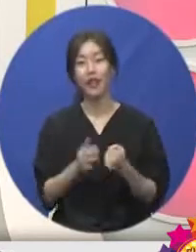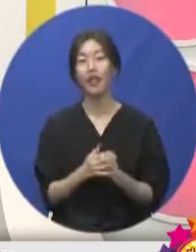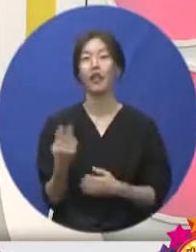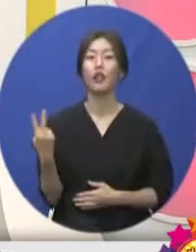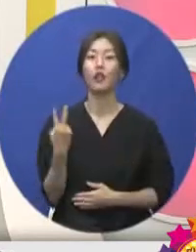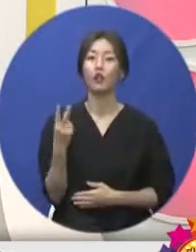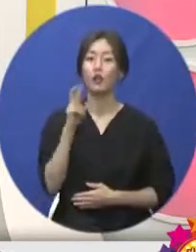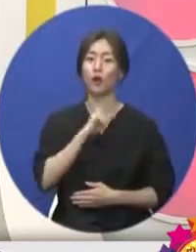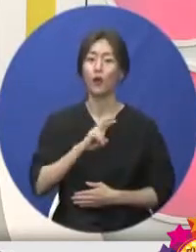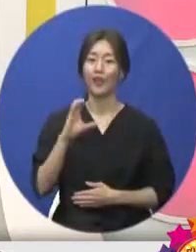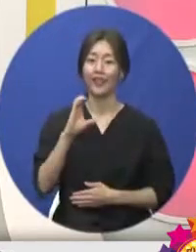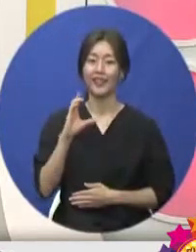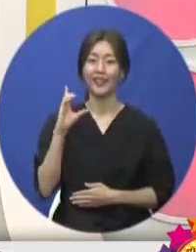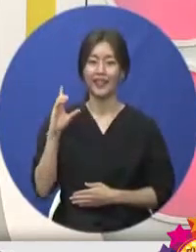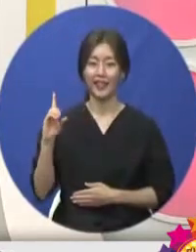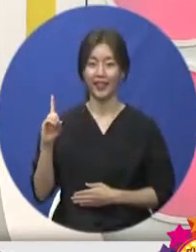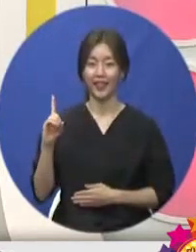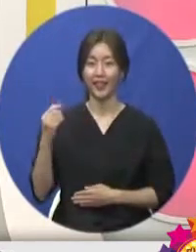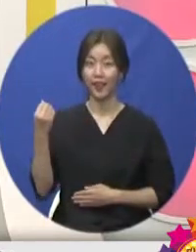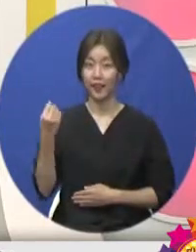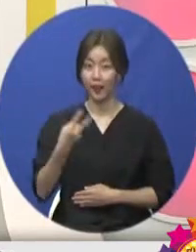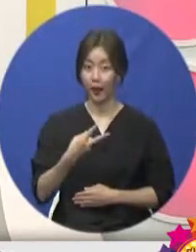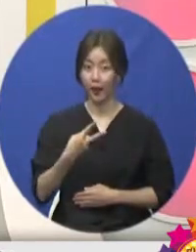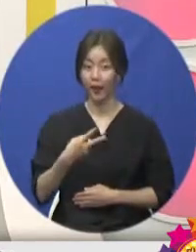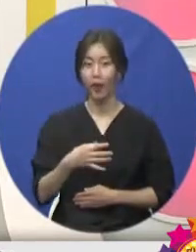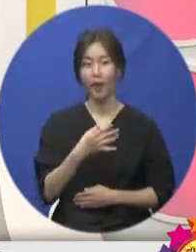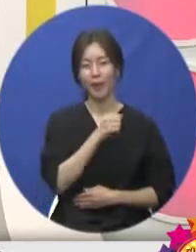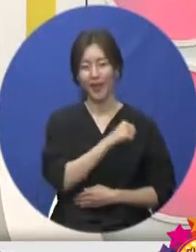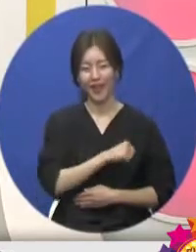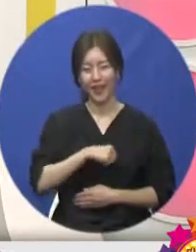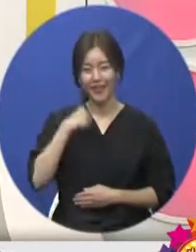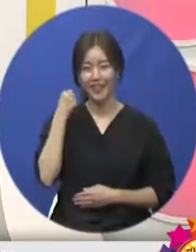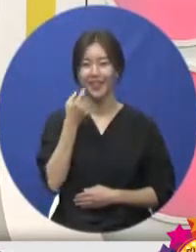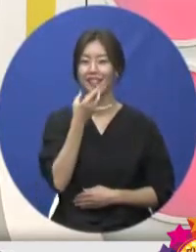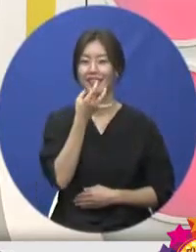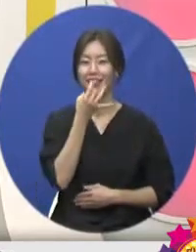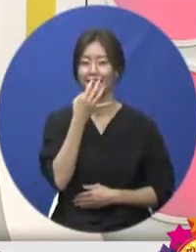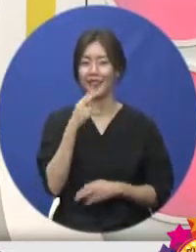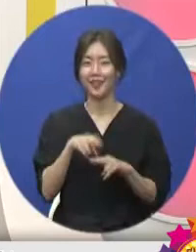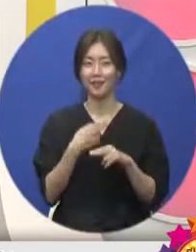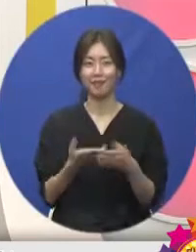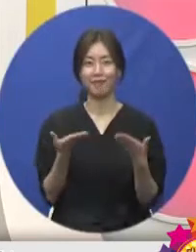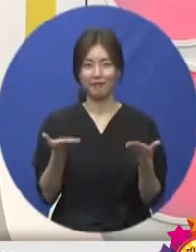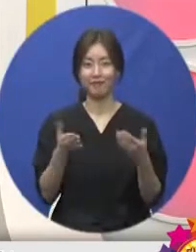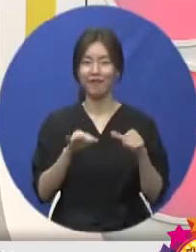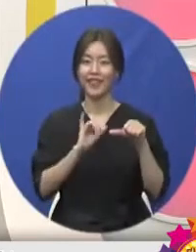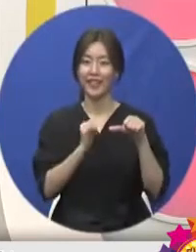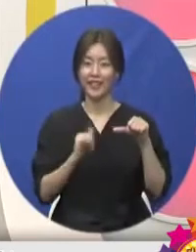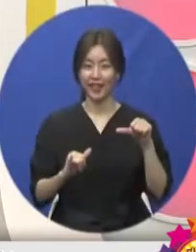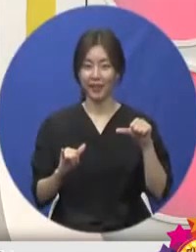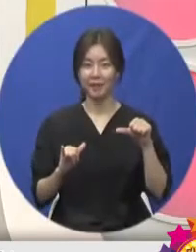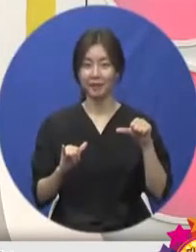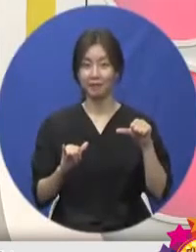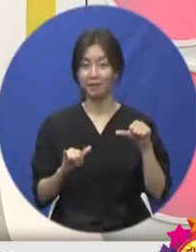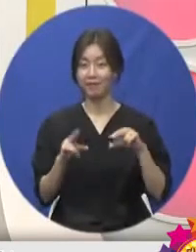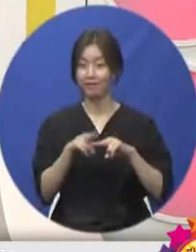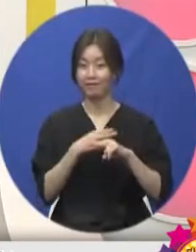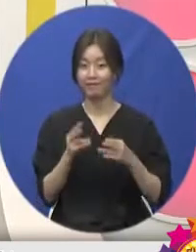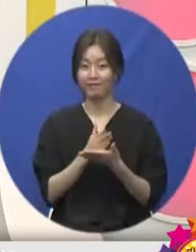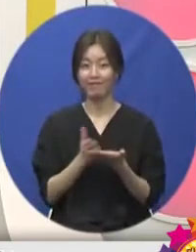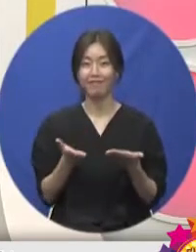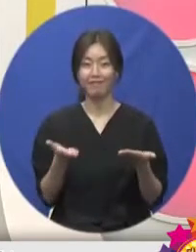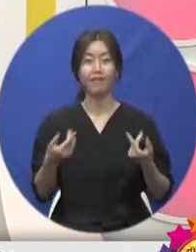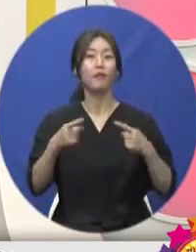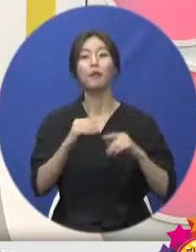MC들의 사인이 담긴 CD를 드리고요. 그리고 맛있는 쌀도 드립니다. 야, 다섯 분께 선물을 드립니다. 많은